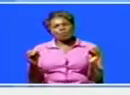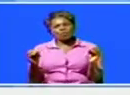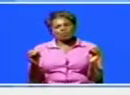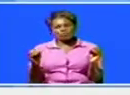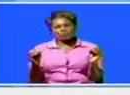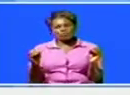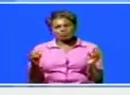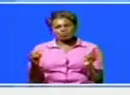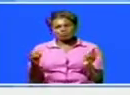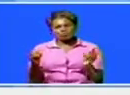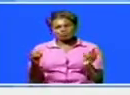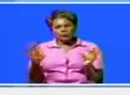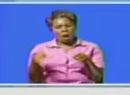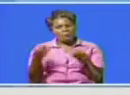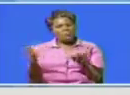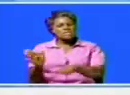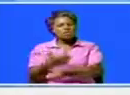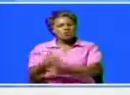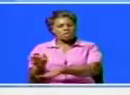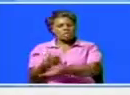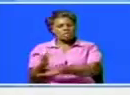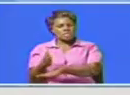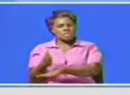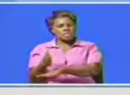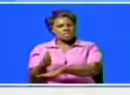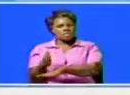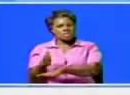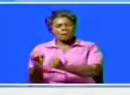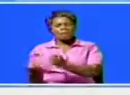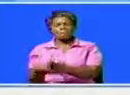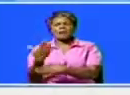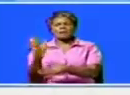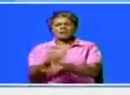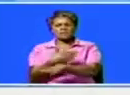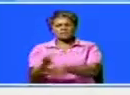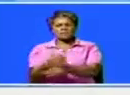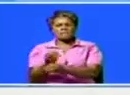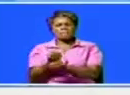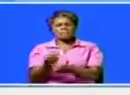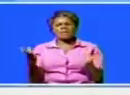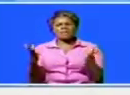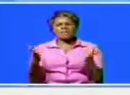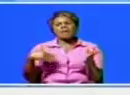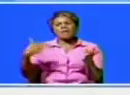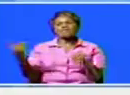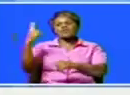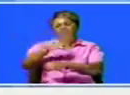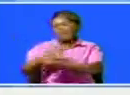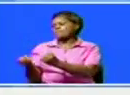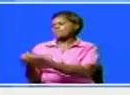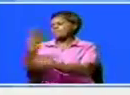album. Yani, kuna nyimbo ngapi hapo ndani? Nimetunga nyimbo nyingi, juu kutunga nyimbo. Karibu kila siku tunatunga